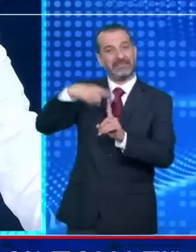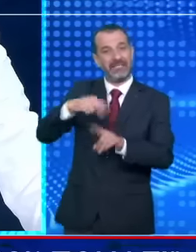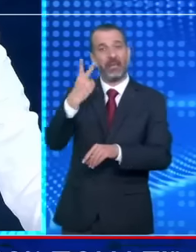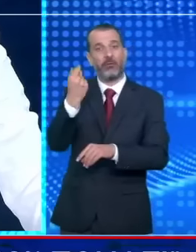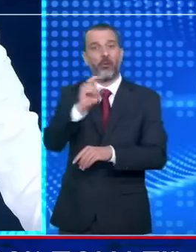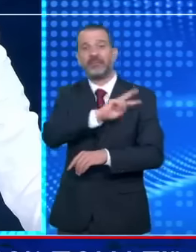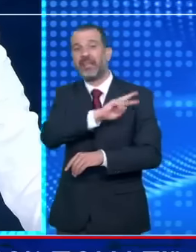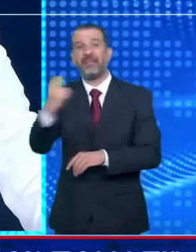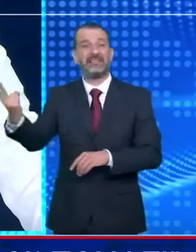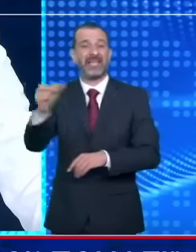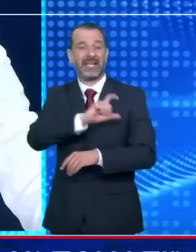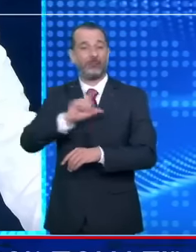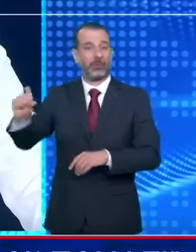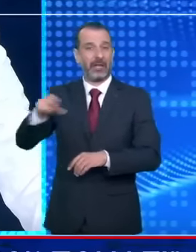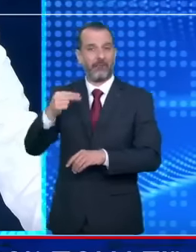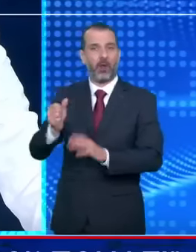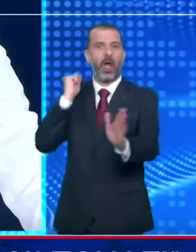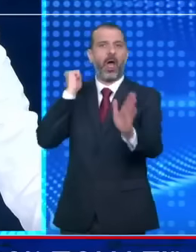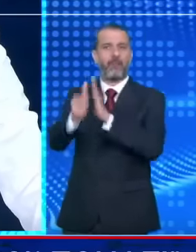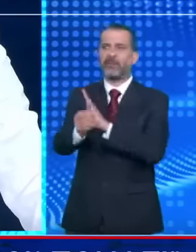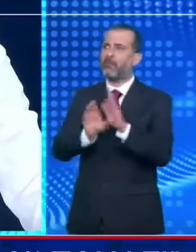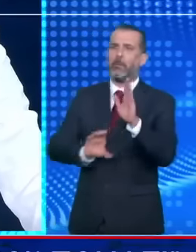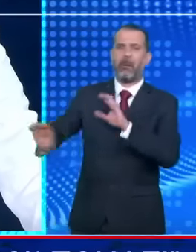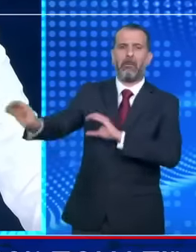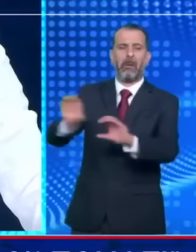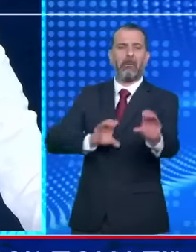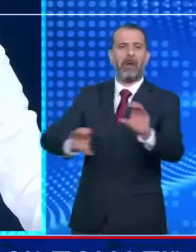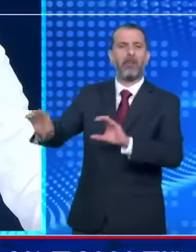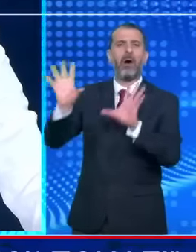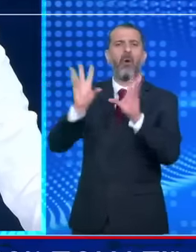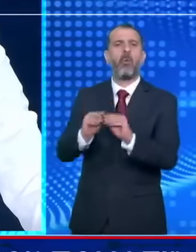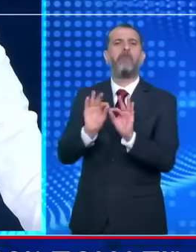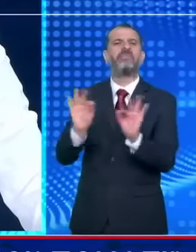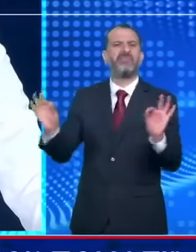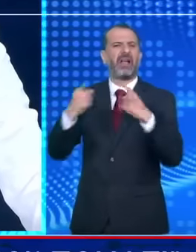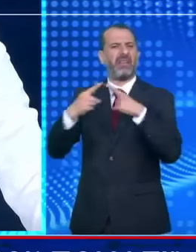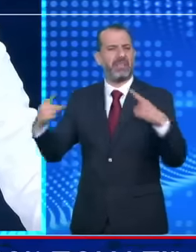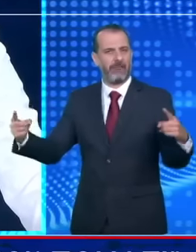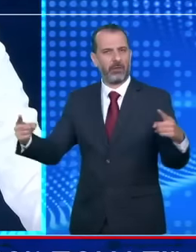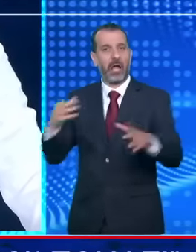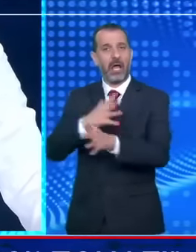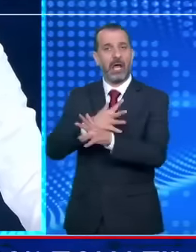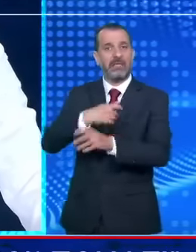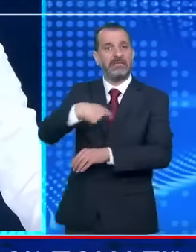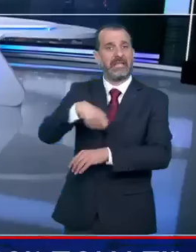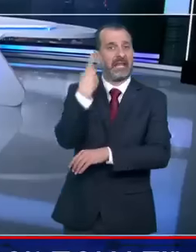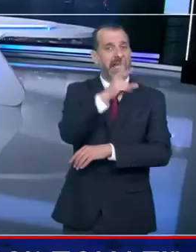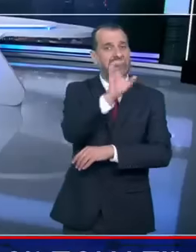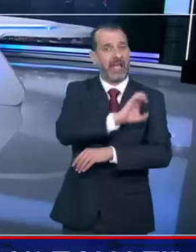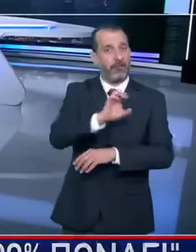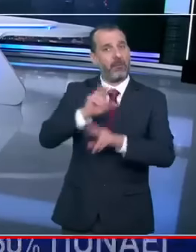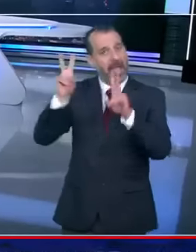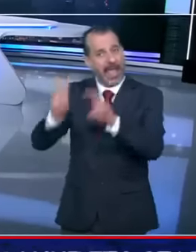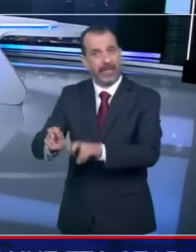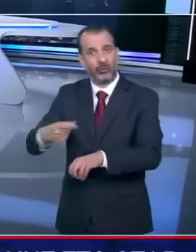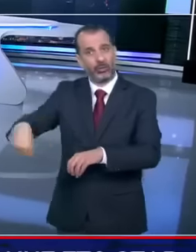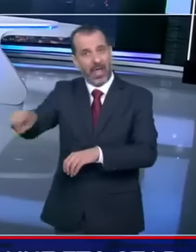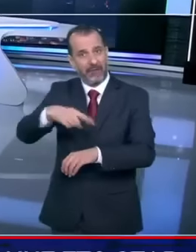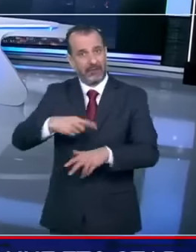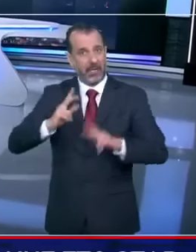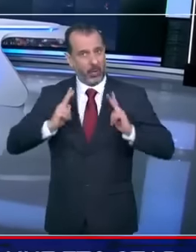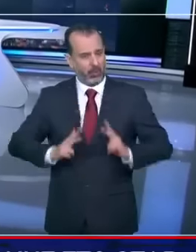δις απευθείας αναθέσεις σε έργα ψηφιακής μορφής από την Ευρωπαϊκή Εισαγγελία. Τώρα, εσείς μιλάτε για